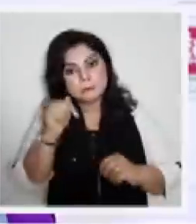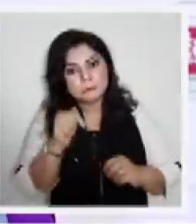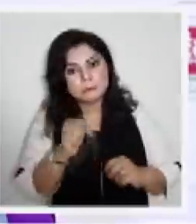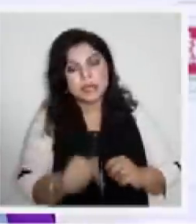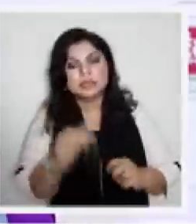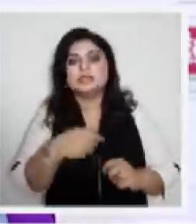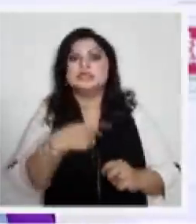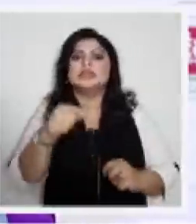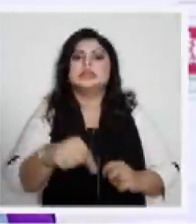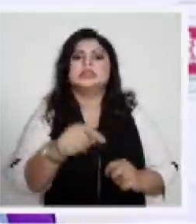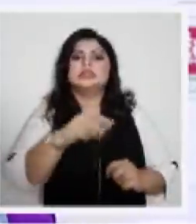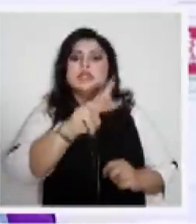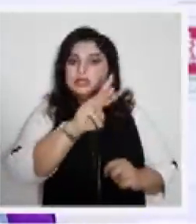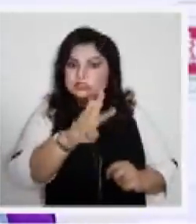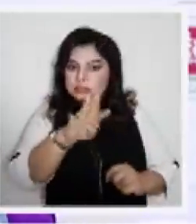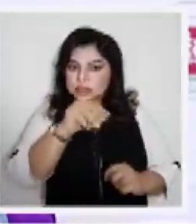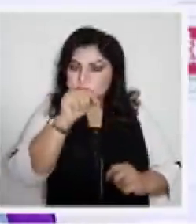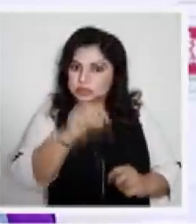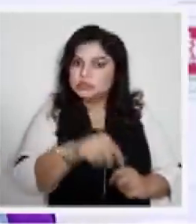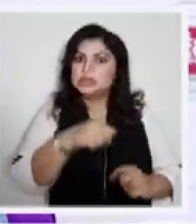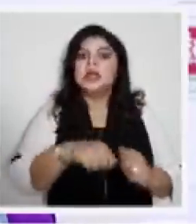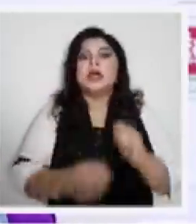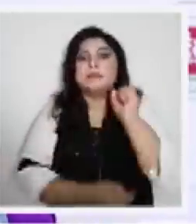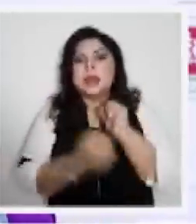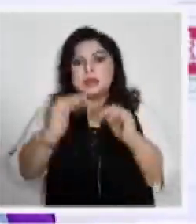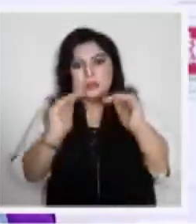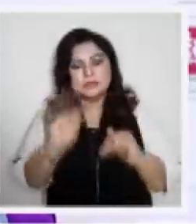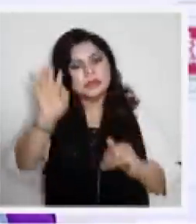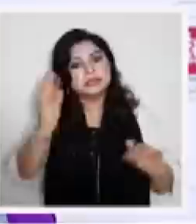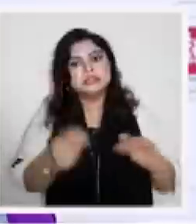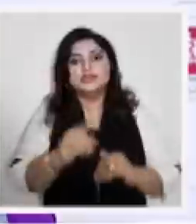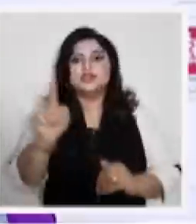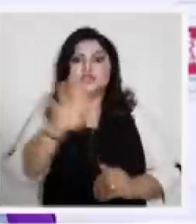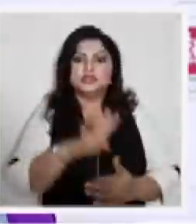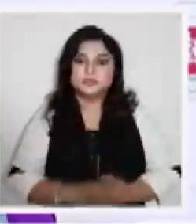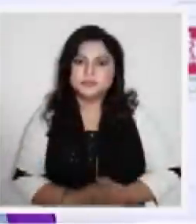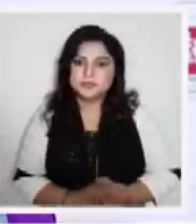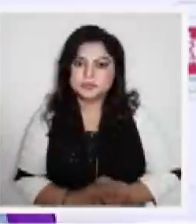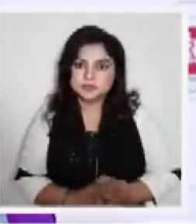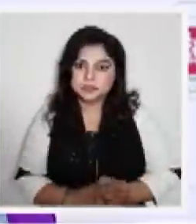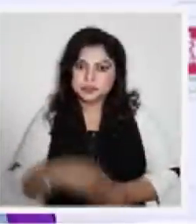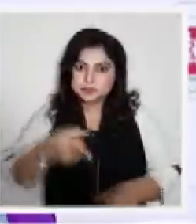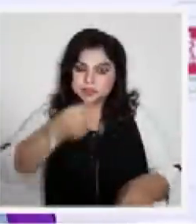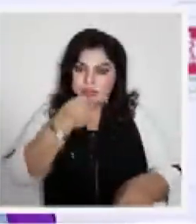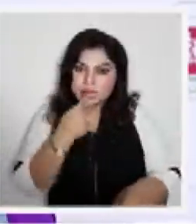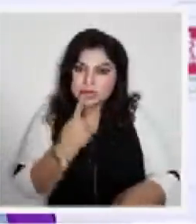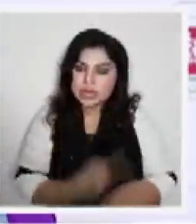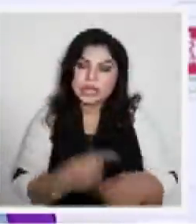24 ঘন্টায় যারা মৃত্যুবরণ করেছেন তাদের মধ্যে হাসপাতালে 23 জন এবং বাড়িতে 14 জন মৃত্যুবরণ করেছেন।